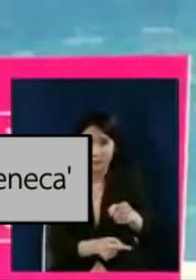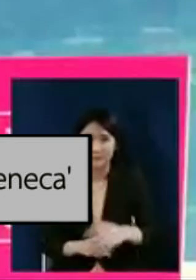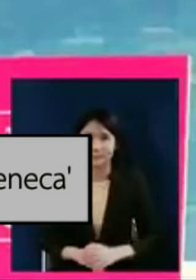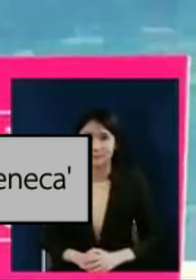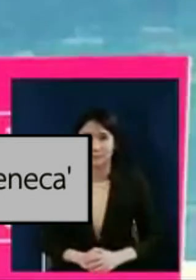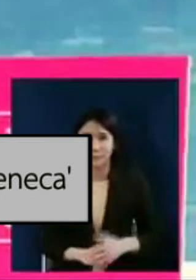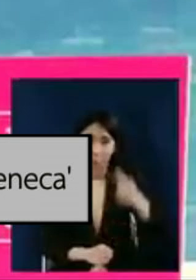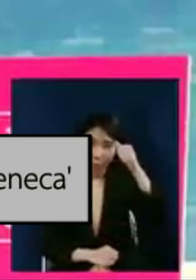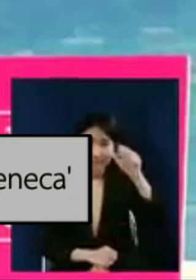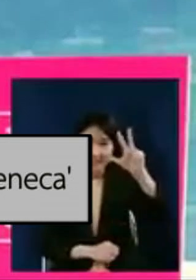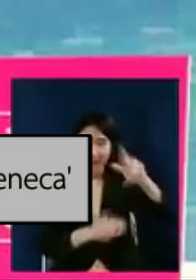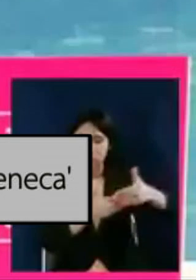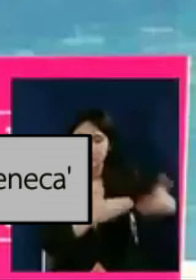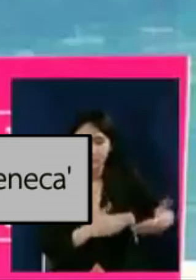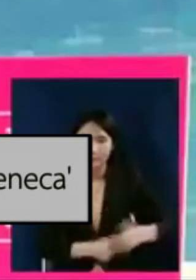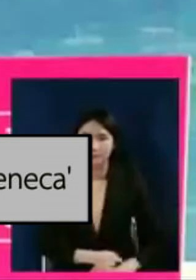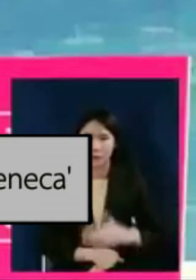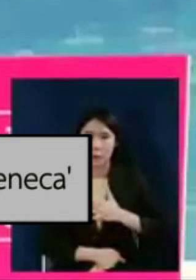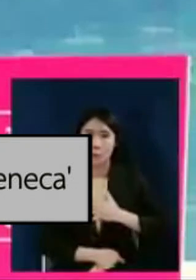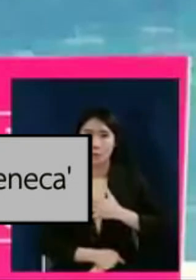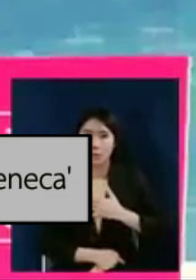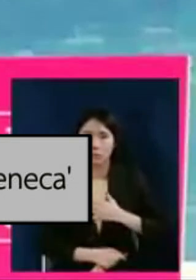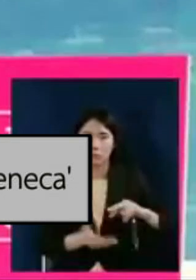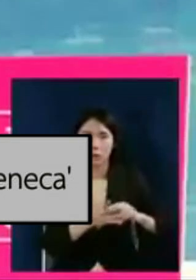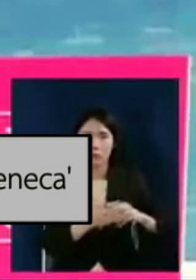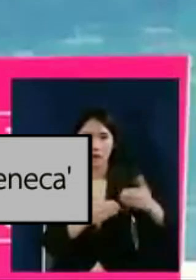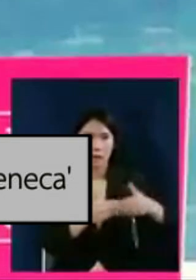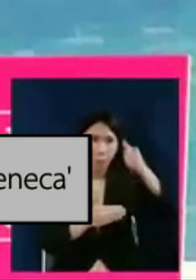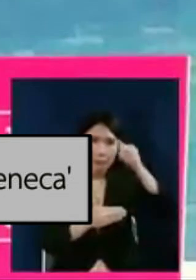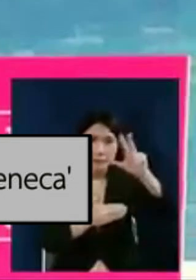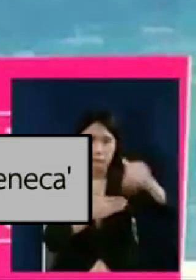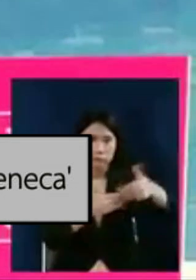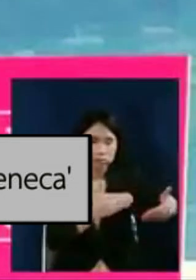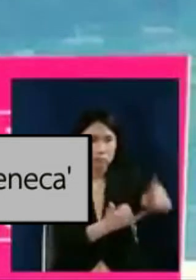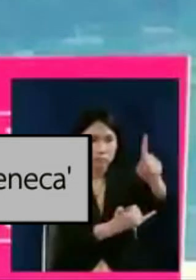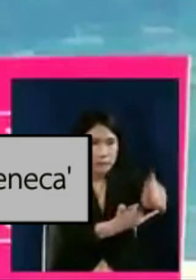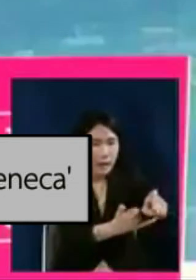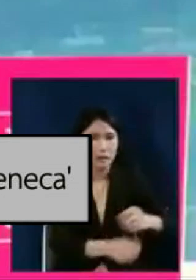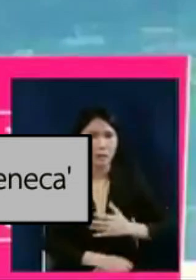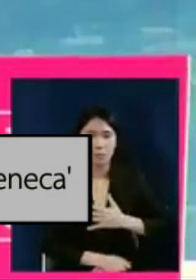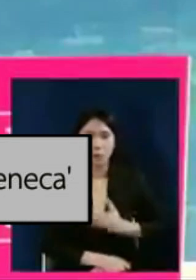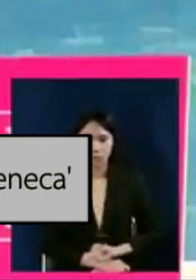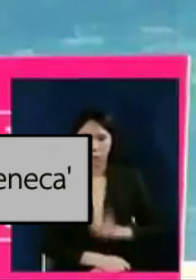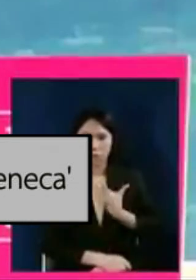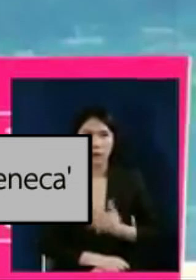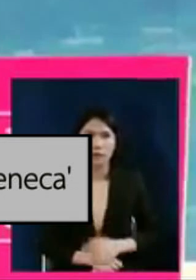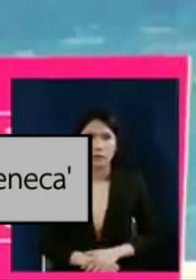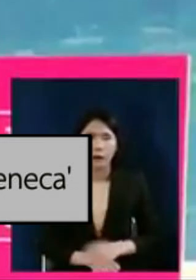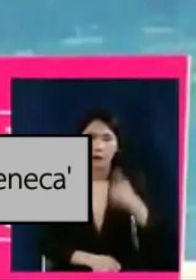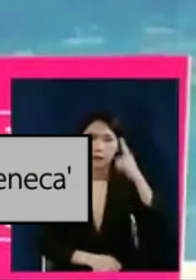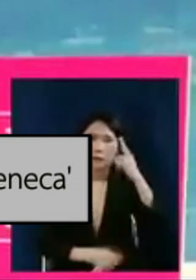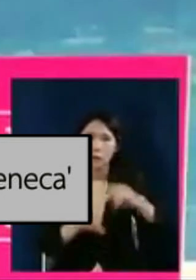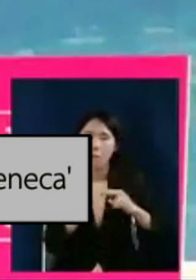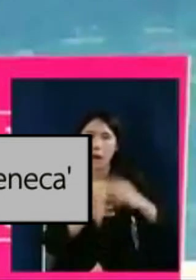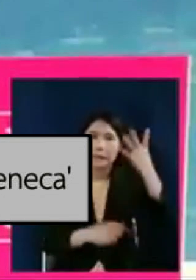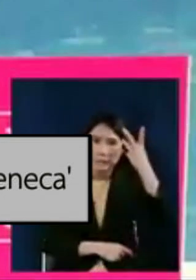อีก 3วันต่อมาผมได้รับรายงานว่าเด็กคนที่เสียชีวิตผมก็ตกใจเป็นอาการไม่พึงประสงค์ที่